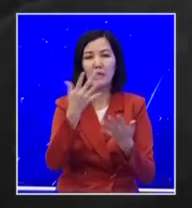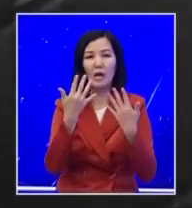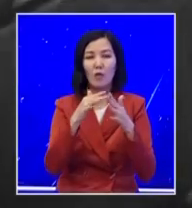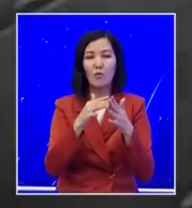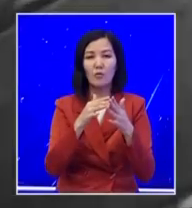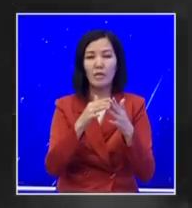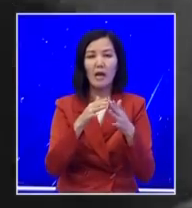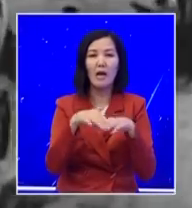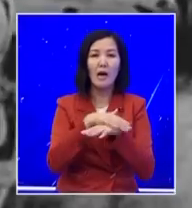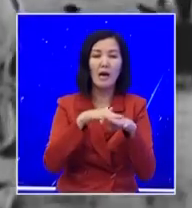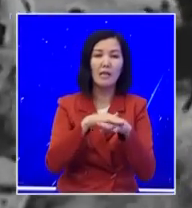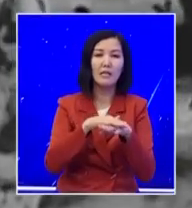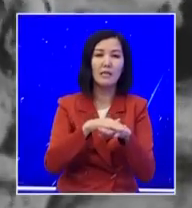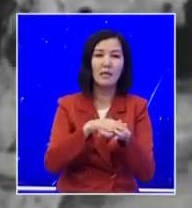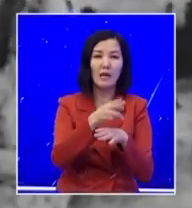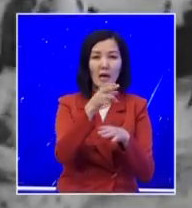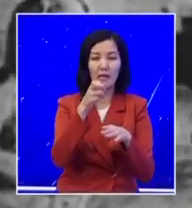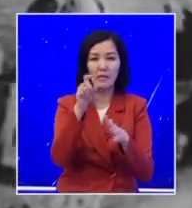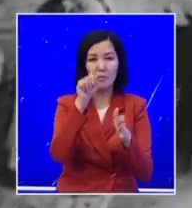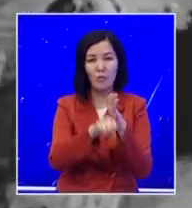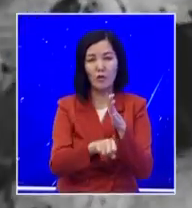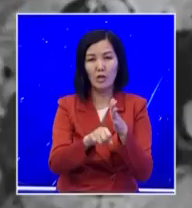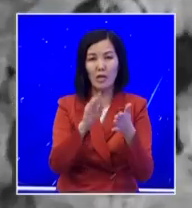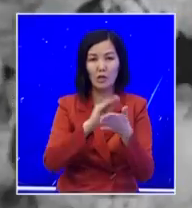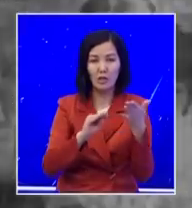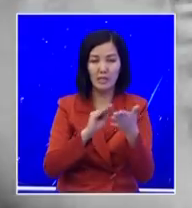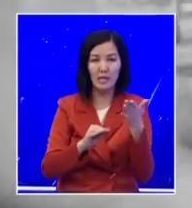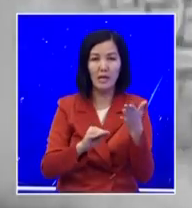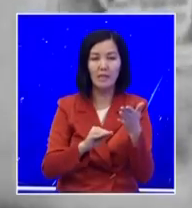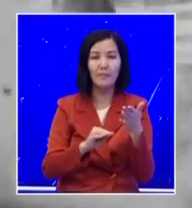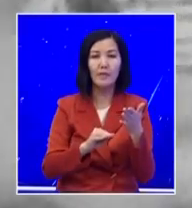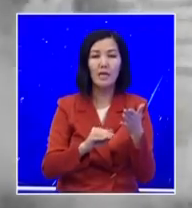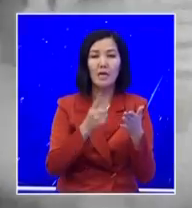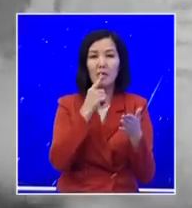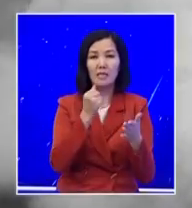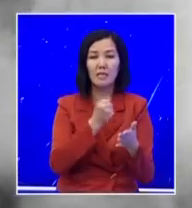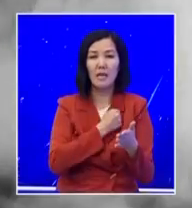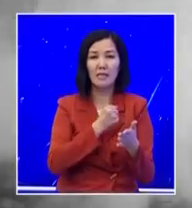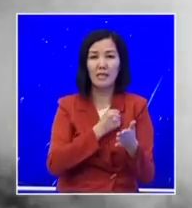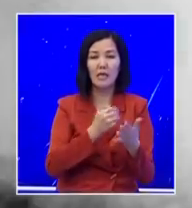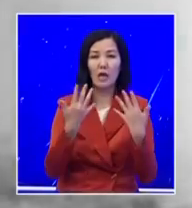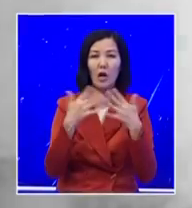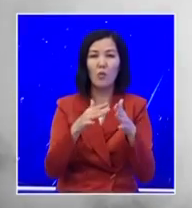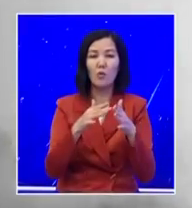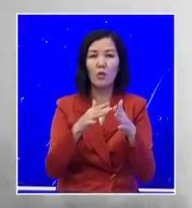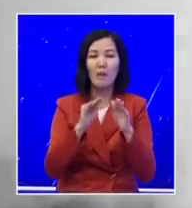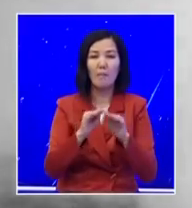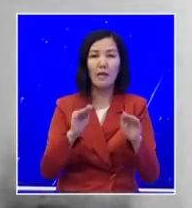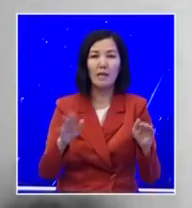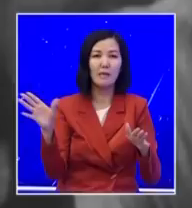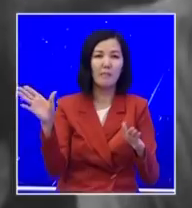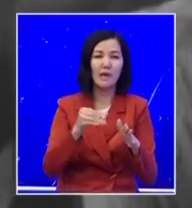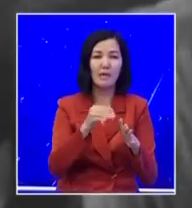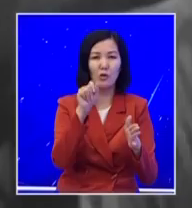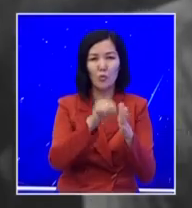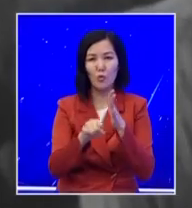халықтың жазықсыз атылғаны жазылған дейді. Кеңес үкіметінің қызыл әскері ауыл ақсақалдары мен балаларына дейін қырып тастаған. Шелек